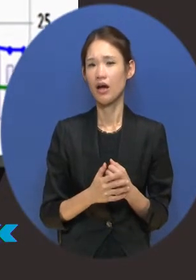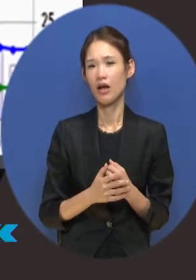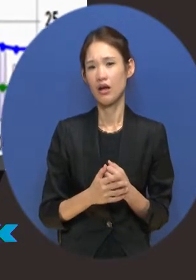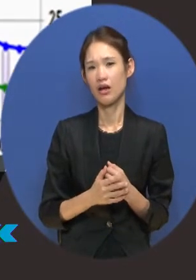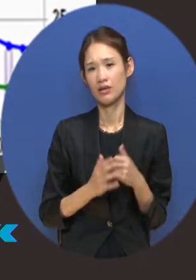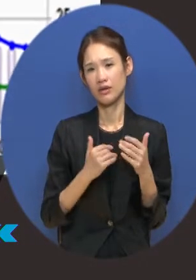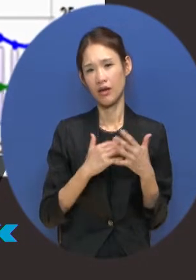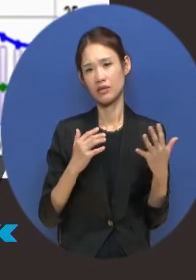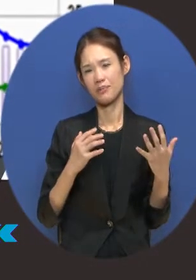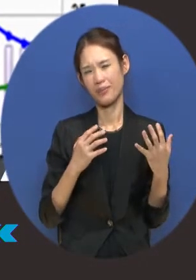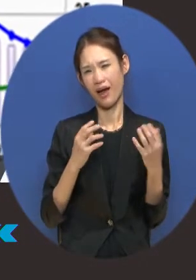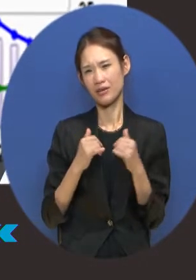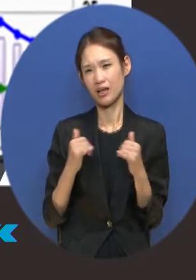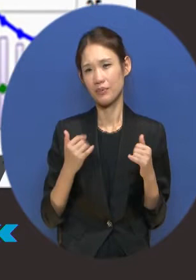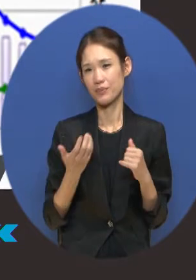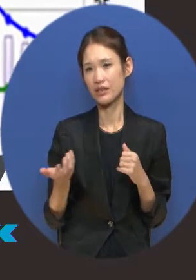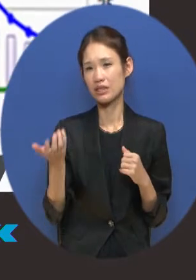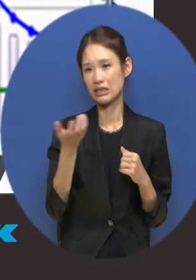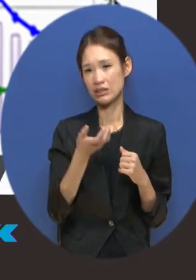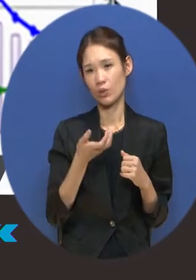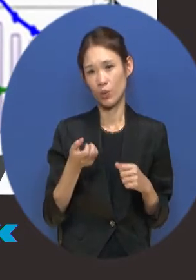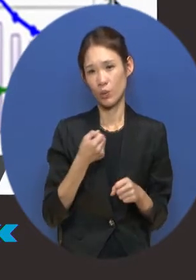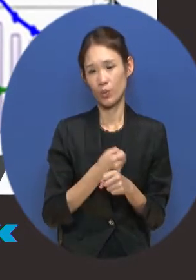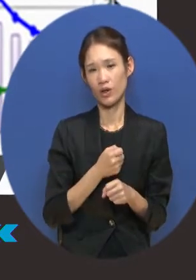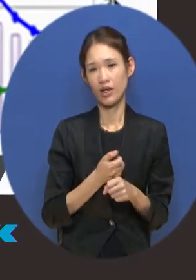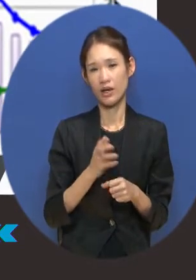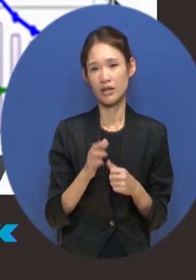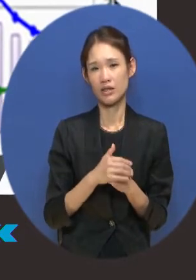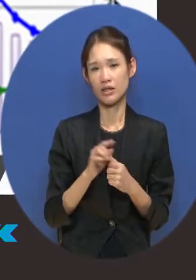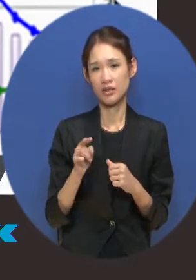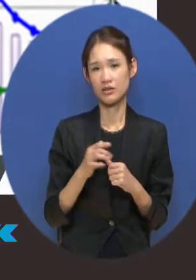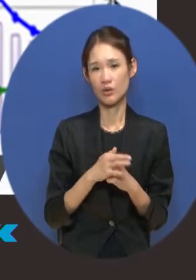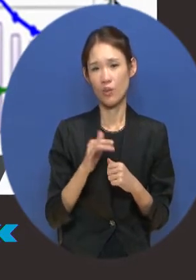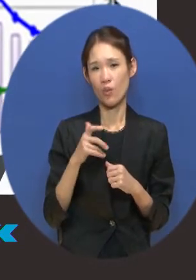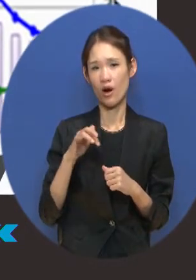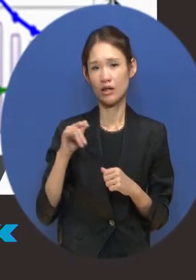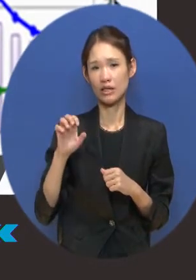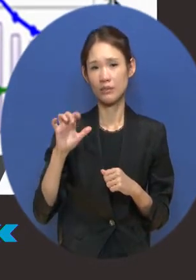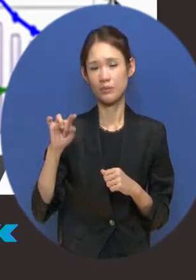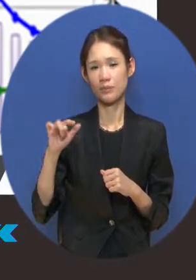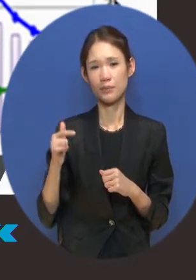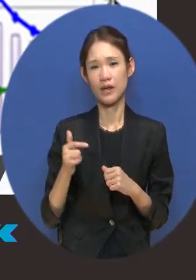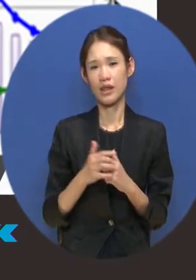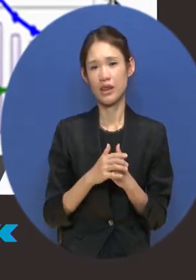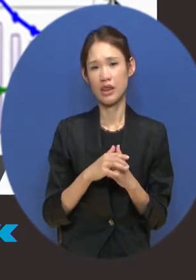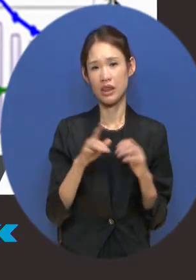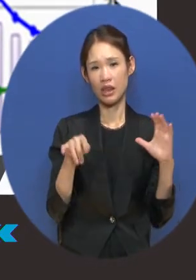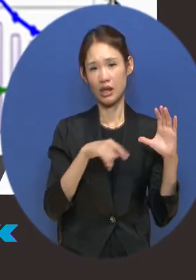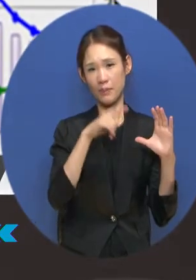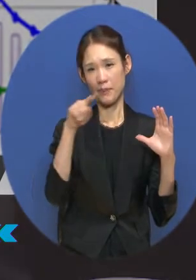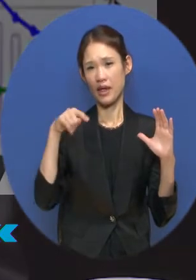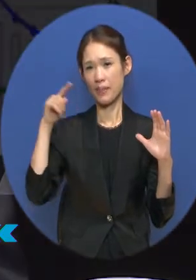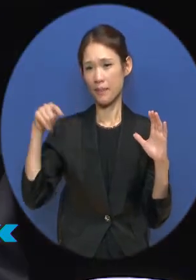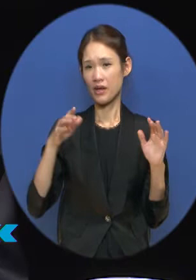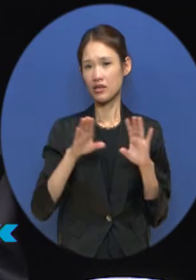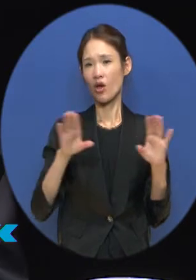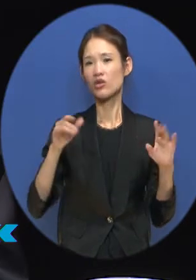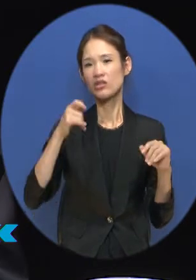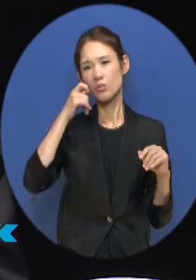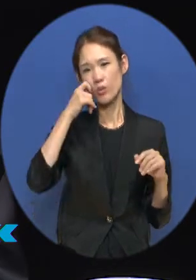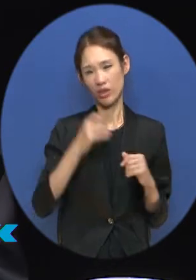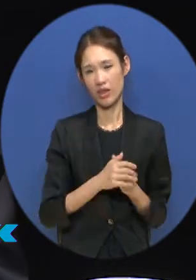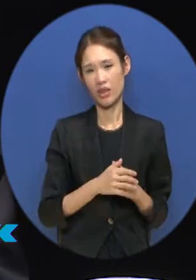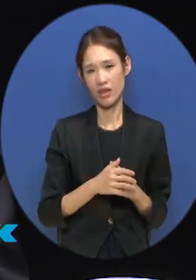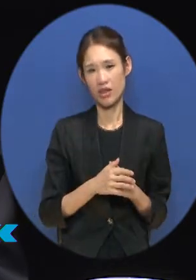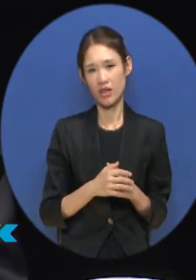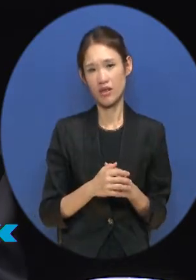객실에 이제 많은 사람들이 이제 이동을 하는데 네. 거기에 그 환기 그 팬을 열 수 없습니다. 그래서 사실상